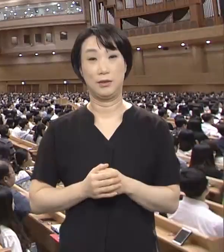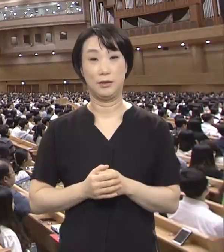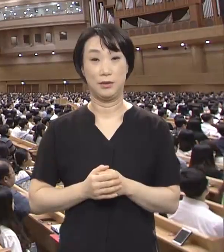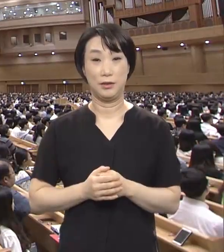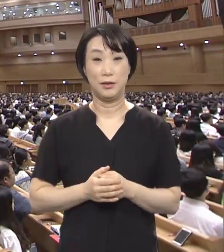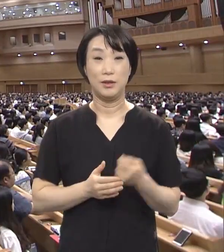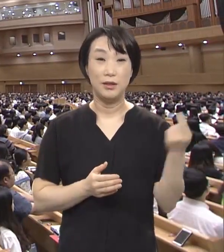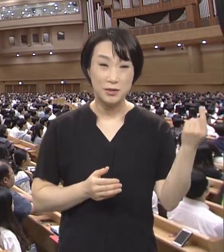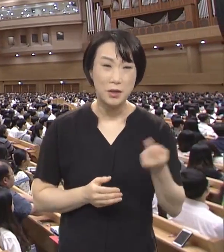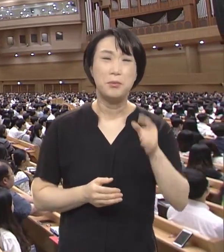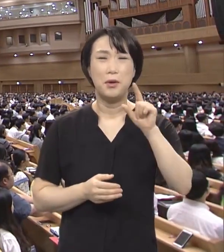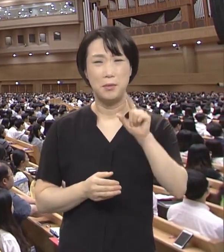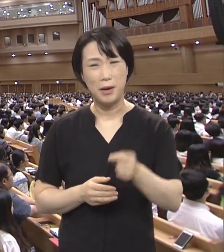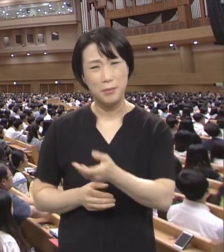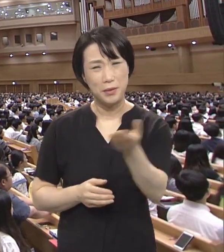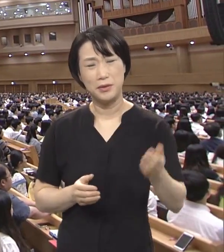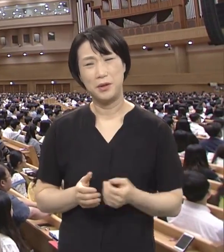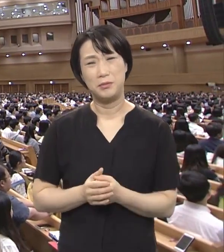1000번, 10,000번